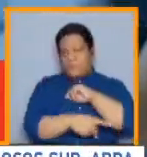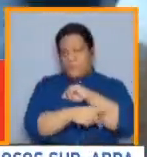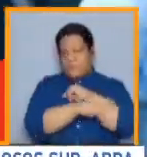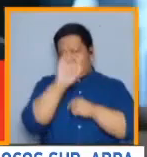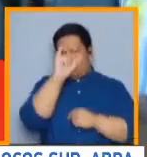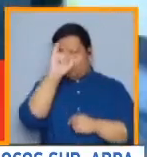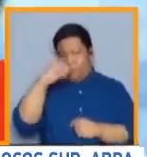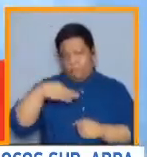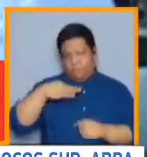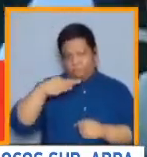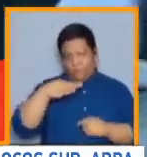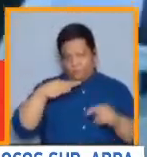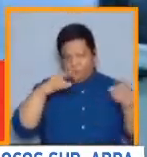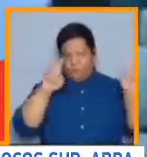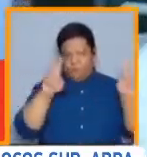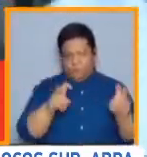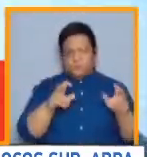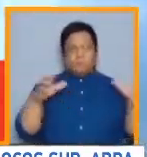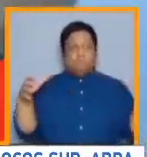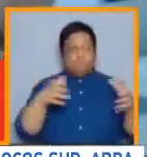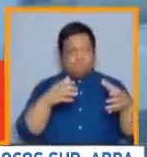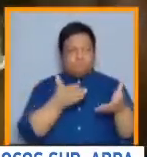Volunteer Groups ng kanilang partido.